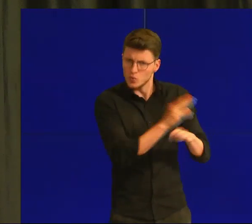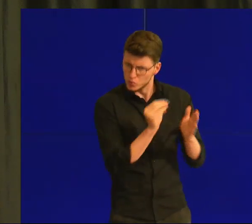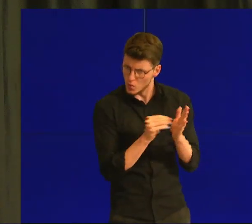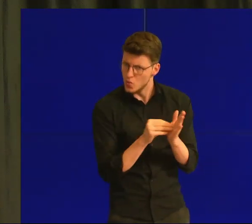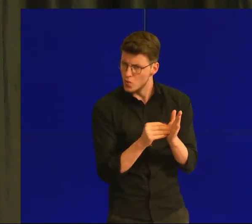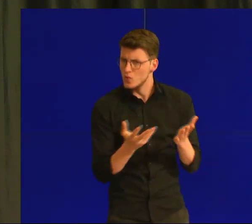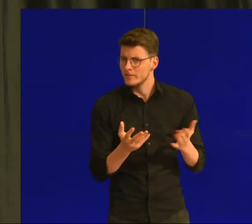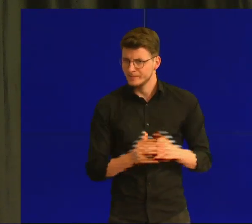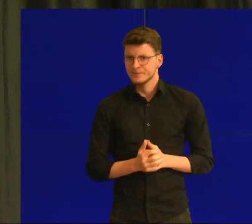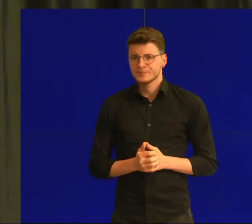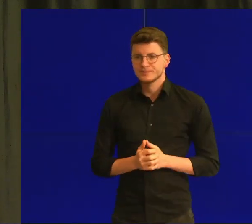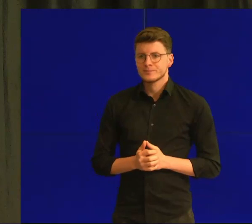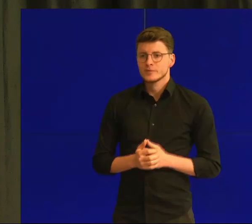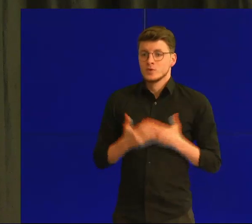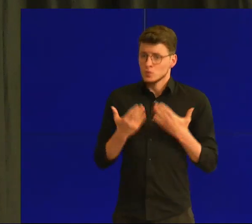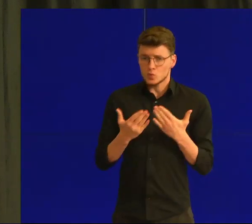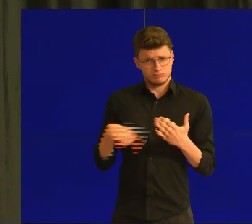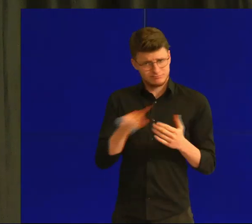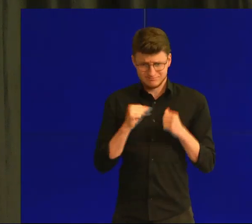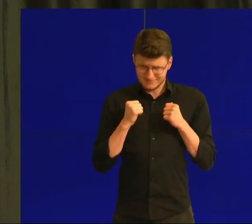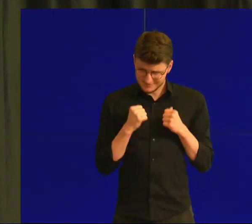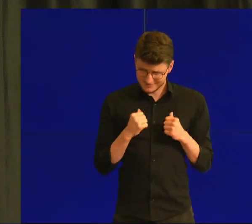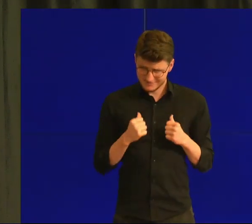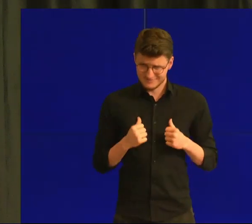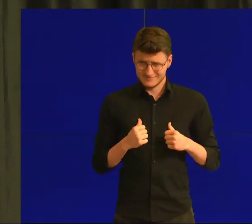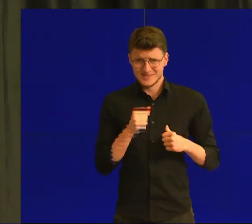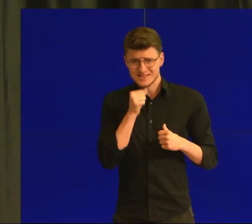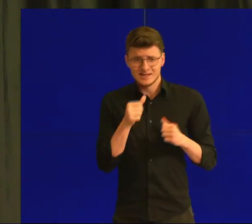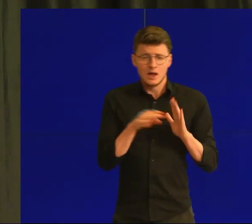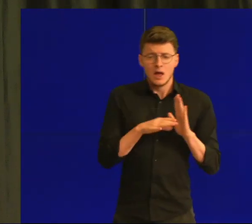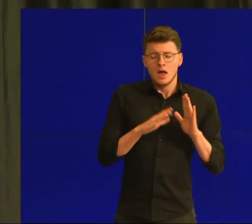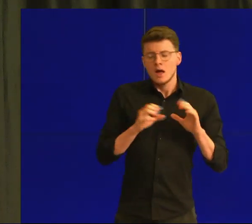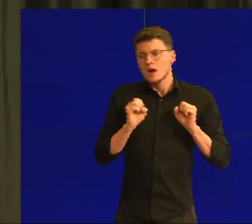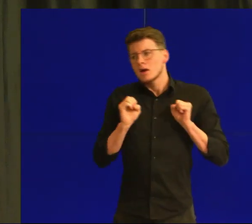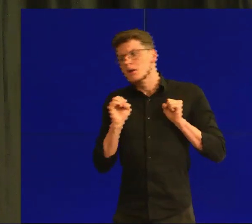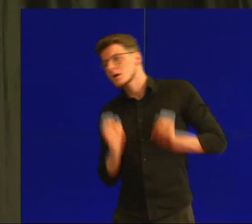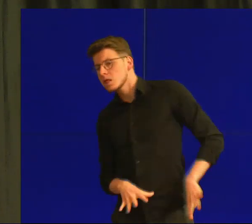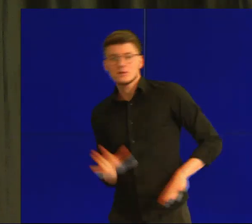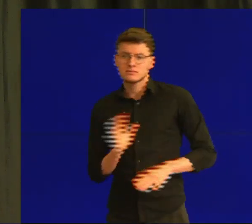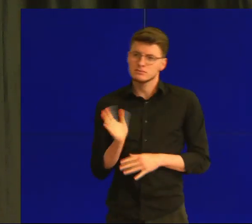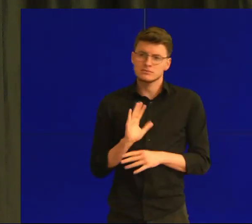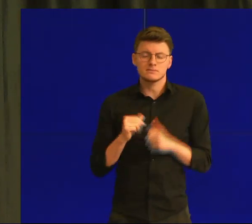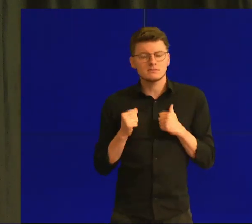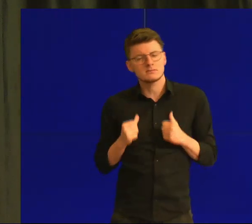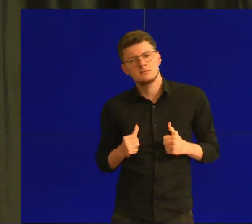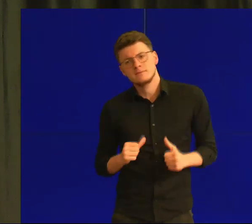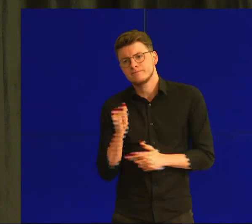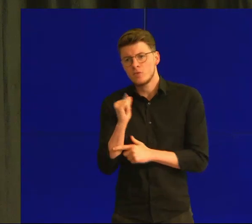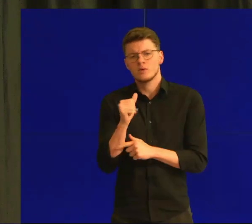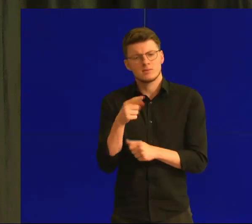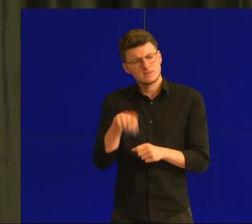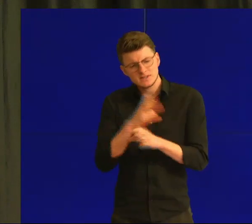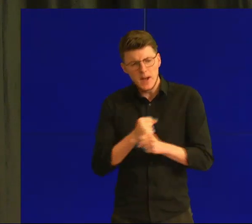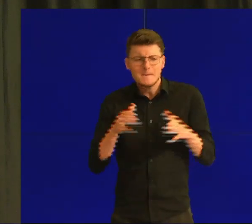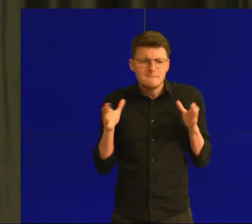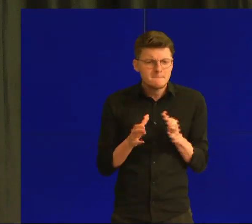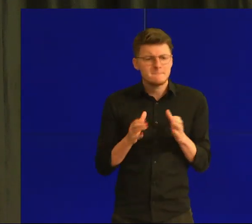mini motos volantes mars avec une maudite d'inclure